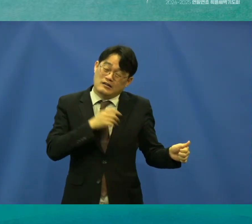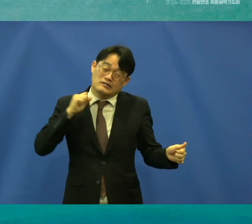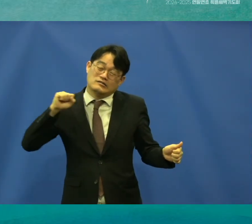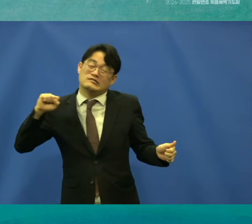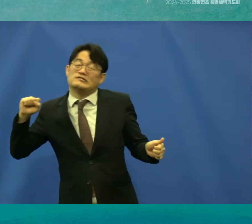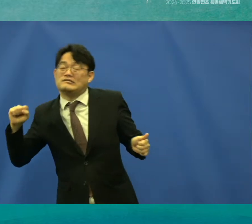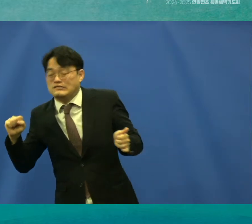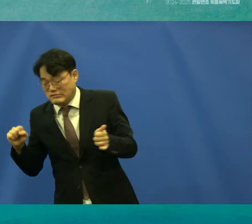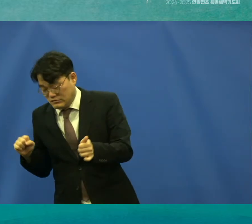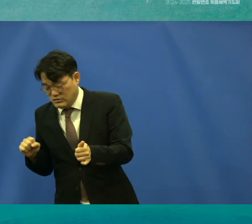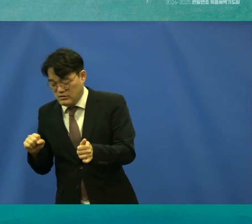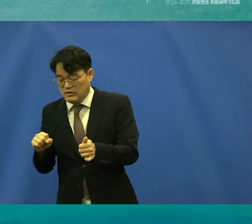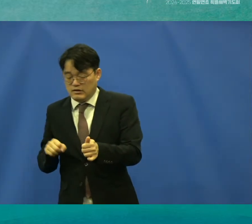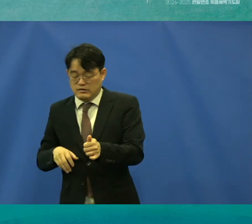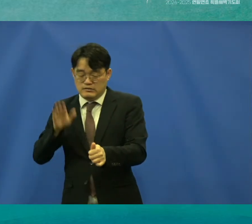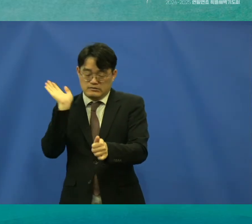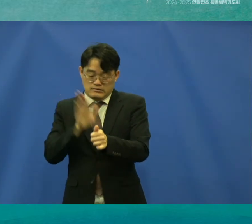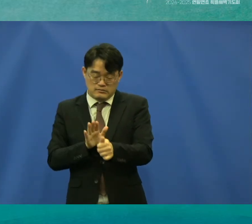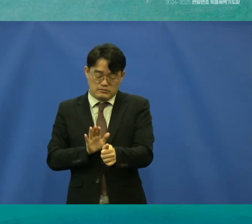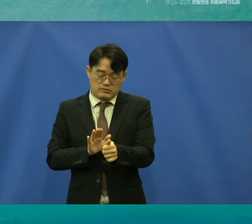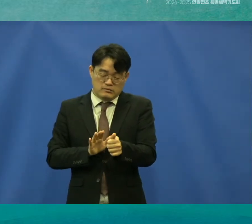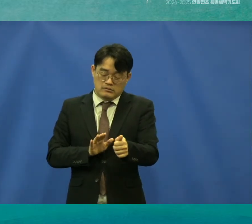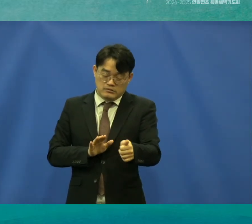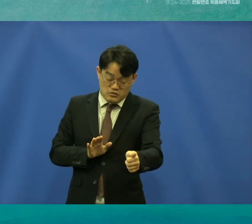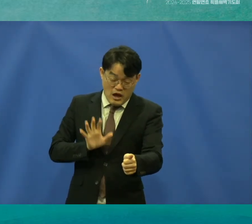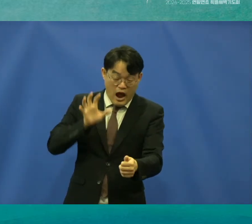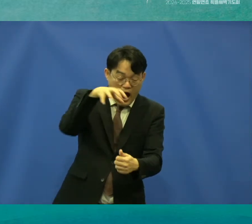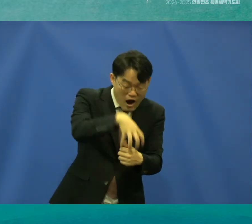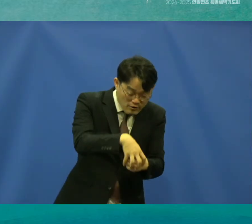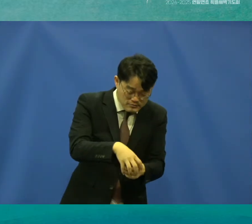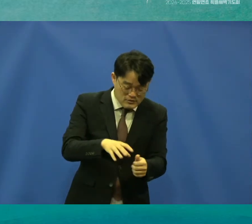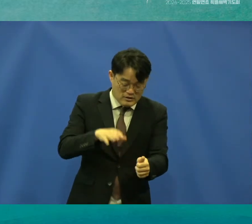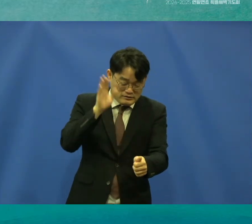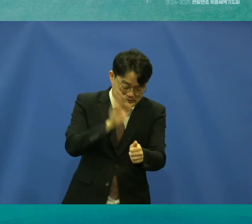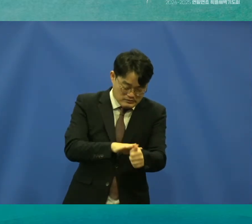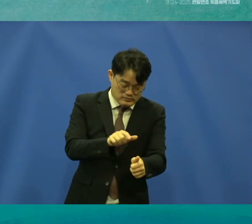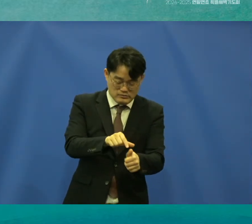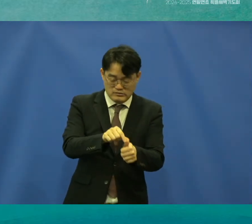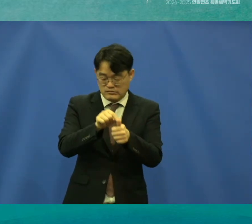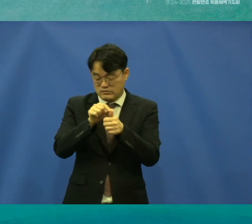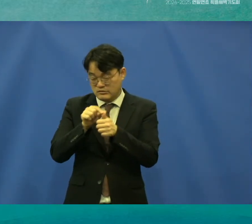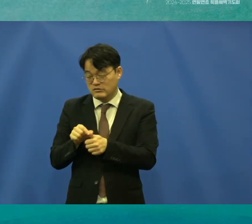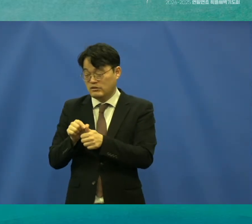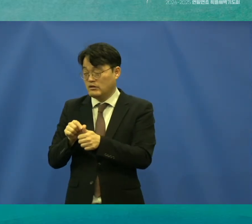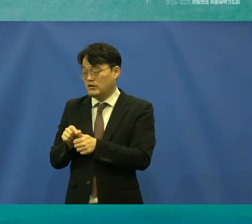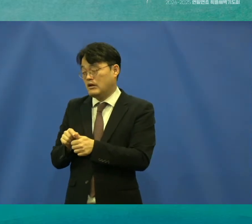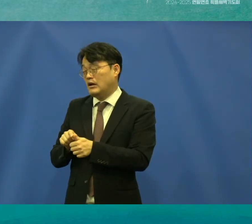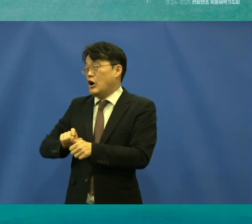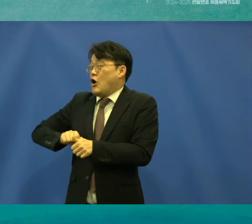나중에 벌레까지. 하나님이 별일을 다 하세요. 열일을 하시는 분이세요.